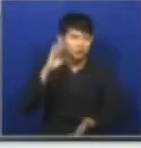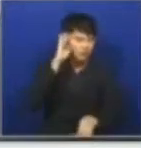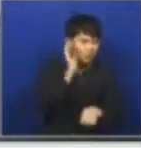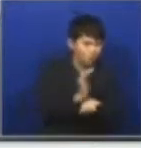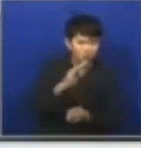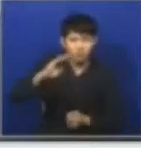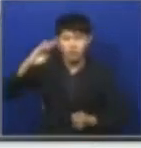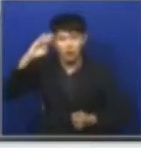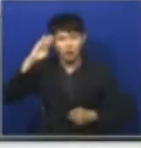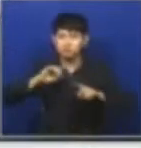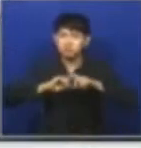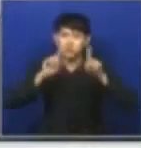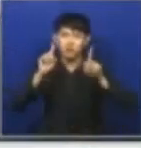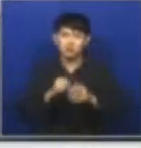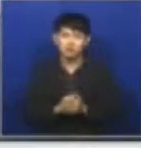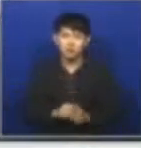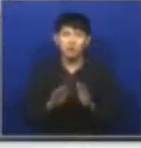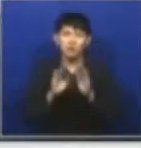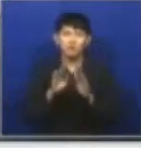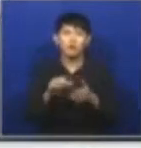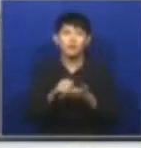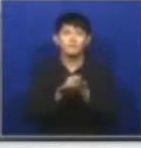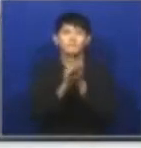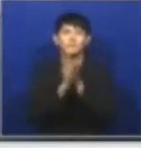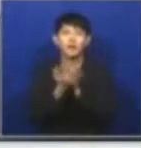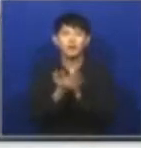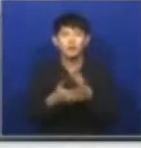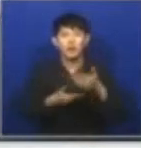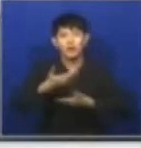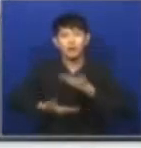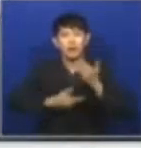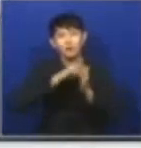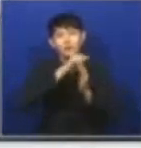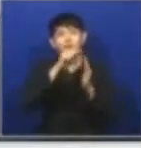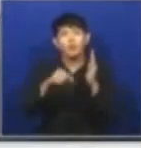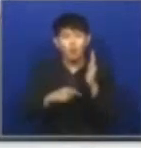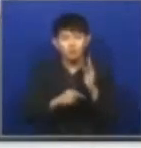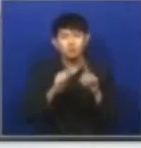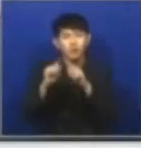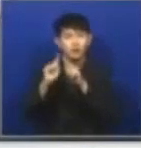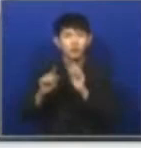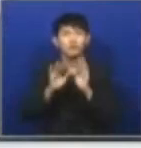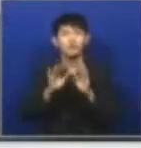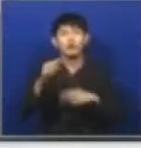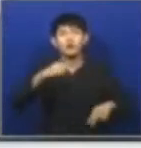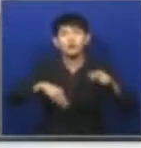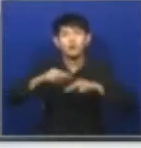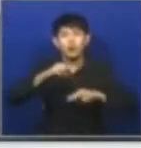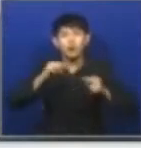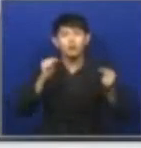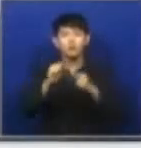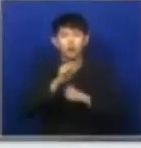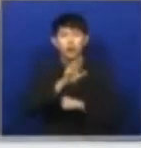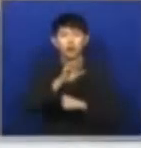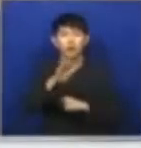ราะฉะนั้นขอฝากท่านปฏิรูปไปดูการค้าชายแดนการวางกำลังชายแดนให้มันเข้าสู่ระบบสาก